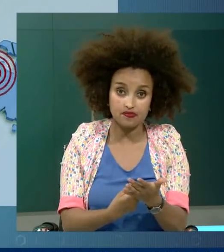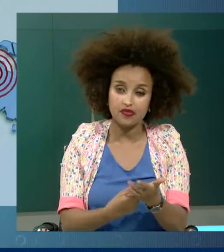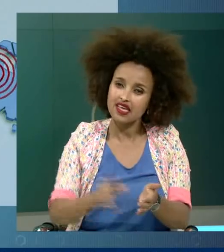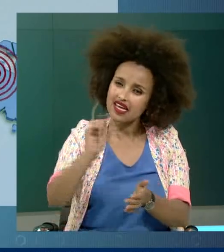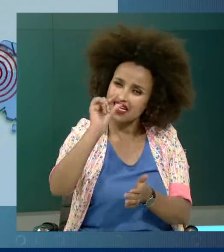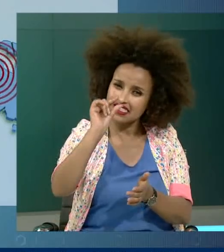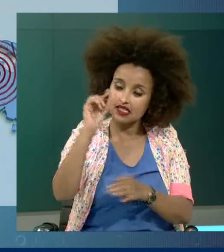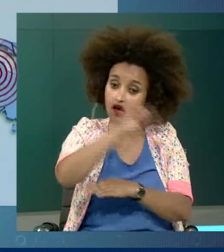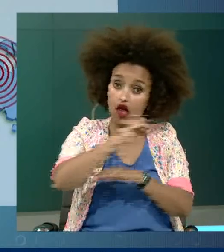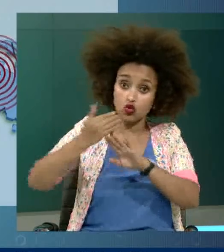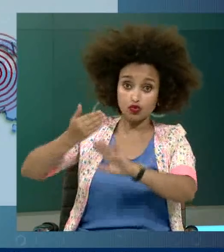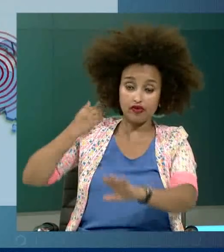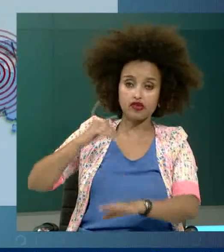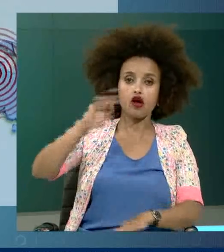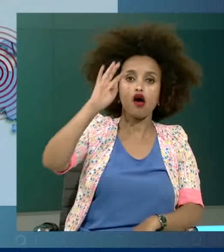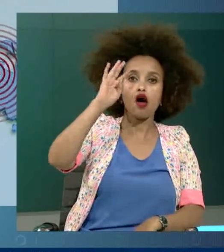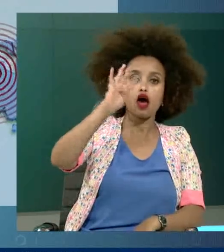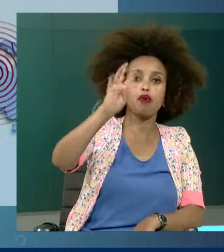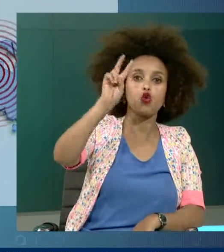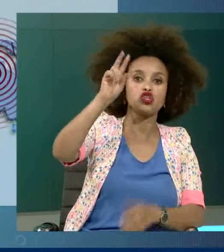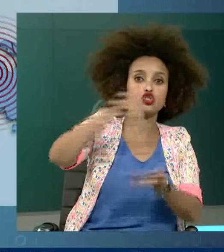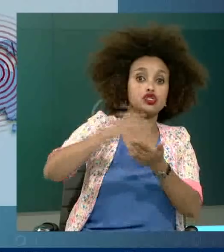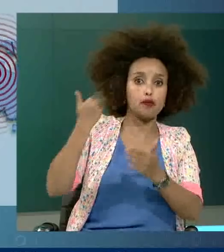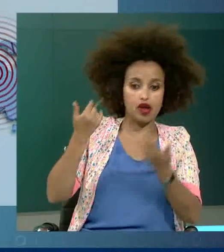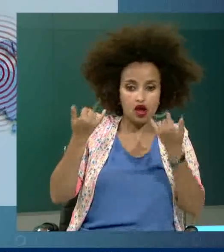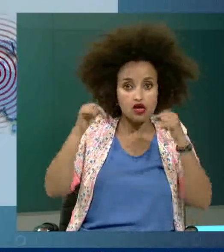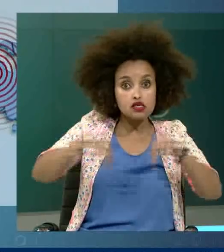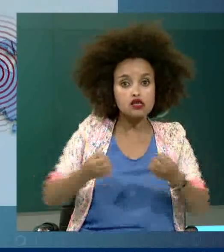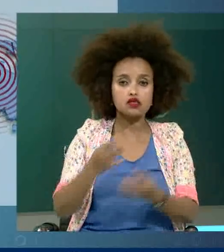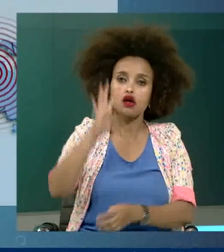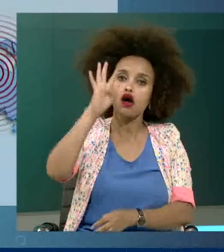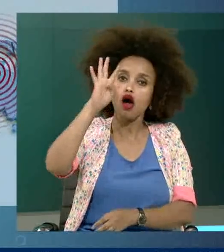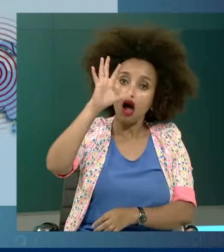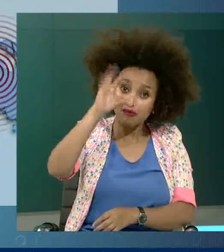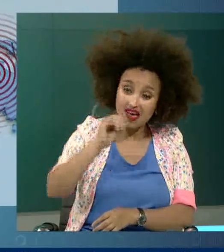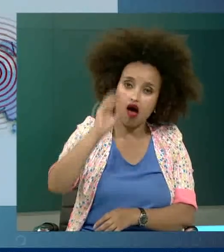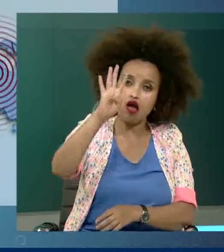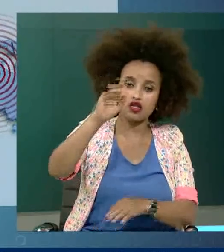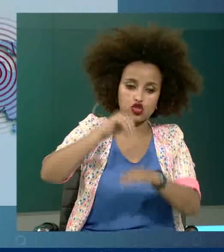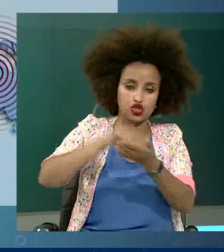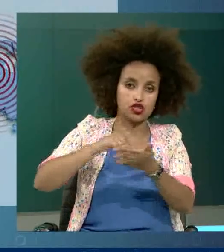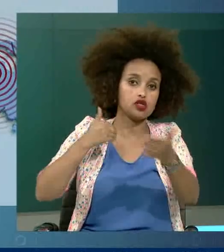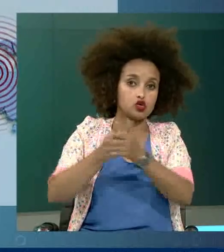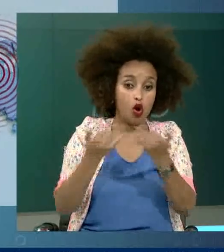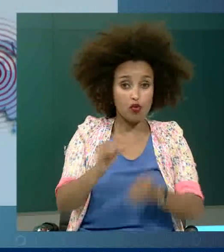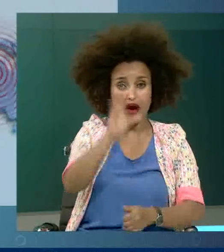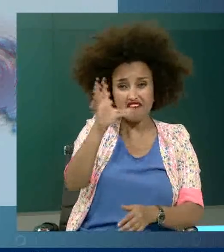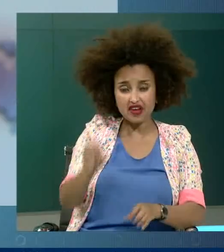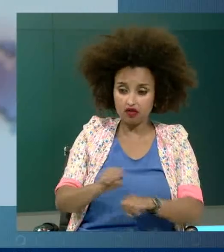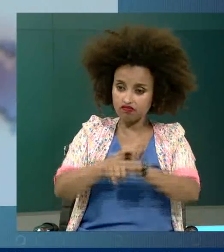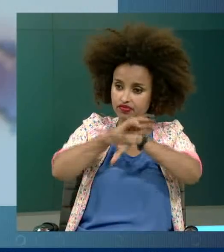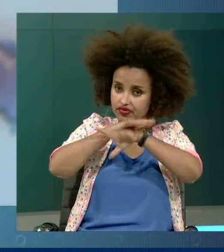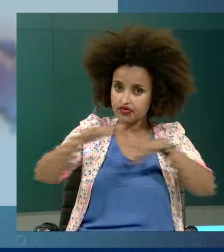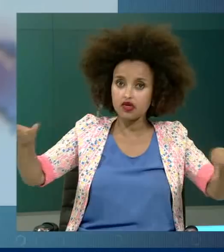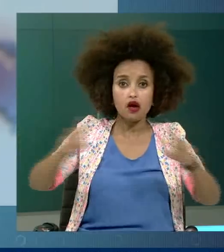ከጥቂት ቀናቶች በፊት 42000 አካባቢ ነበር አሁን ደግሞ ወደ 54000 መድረሱ አሁንም በአፍሪካ የስርጭት ሁኔታ በጣም ከፍተኛ መሆኑን